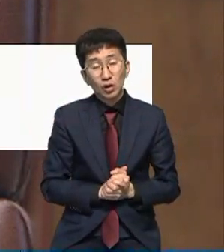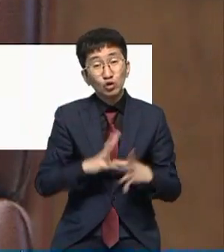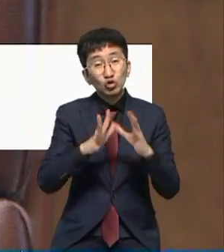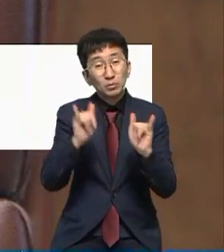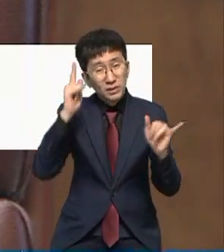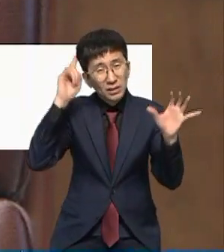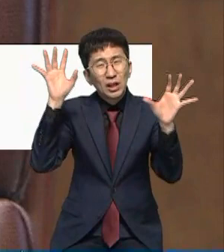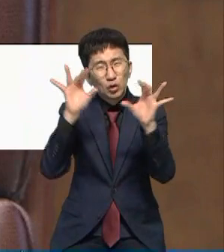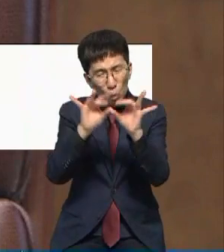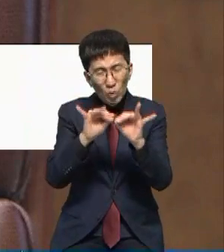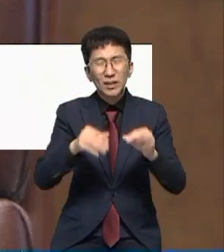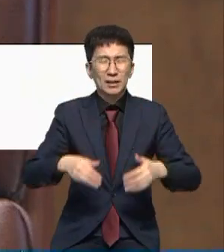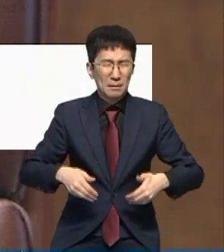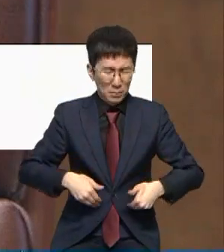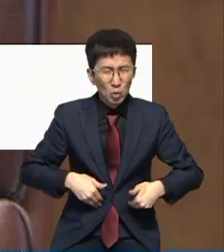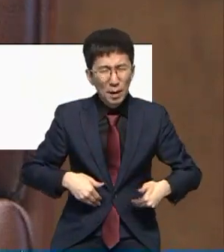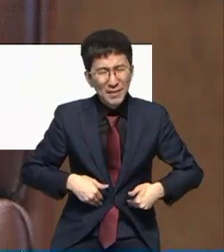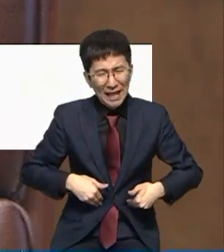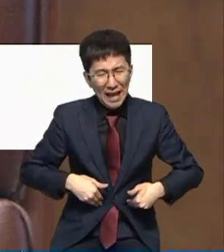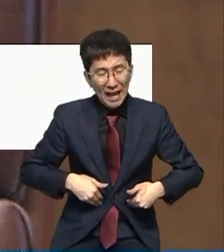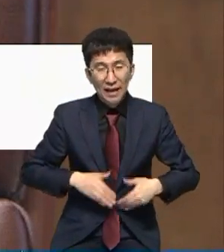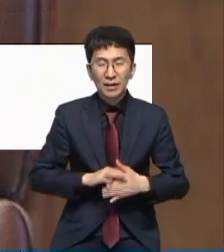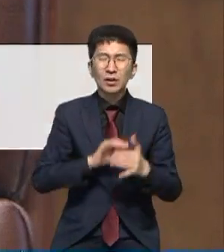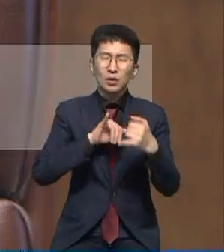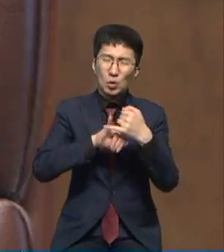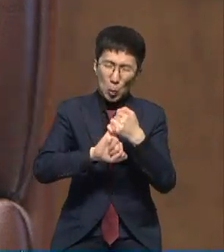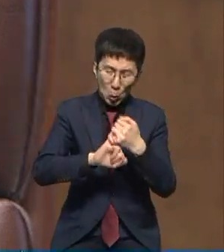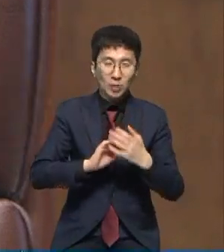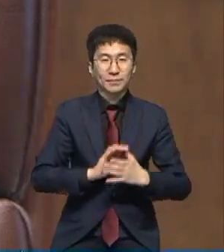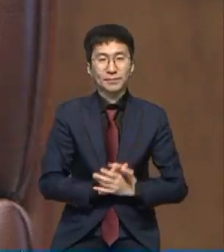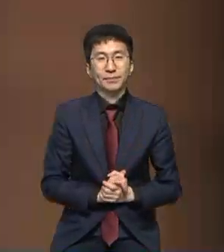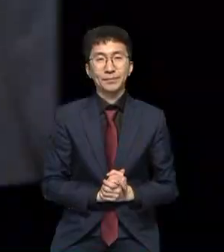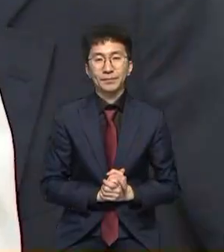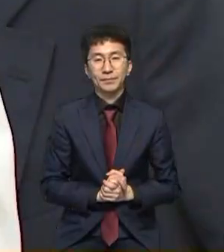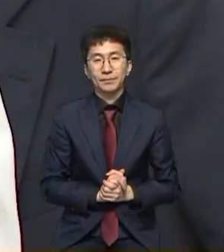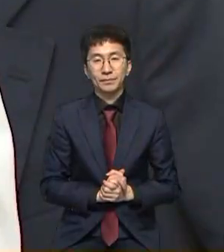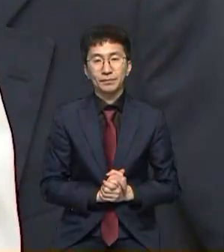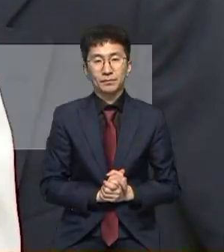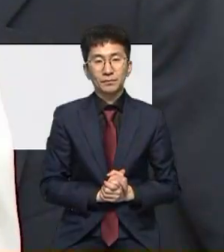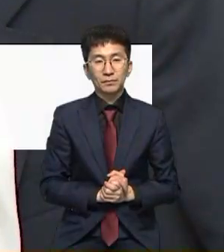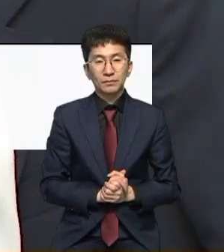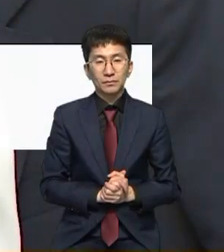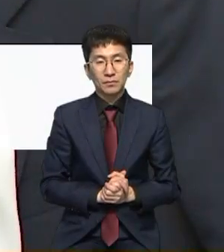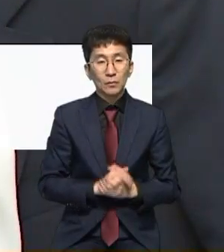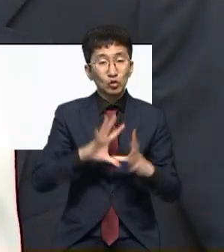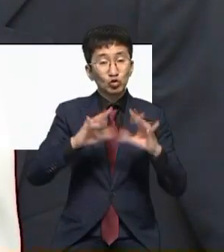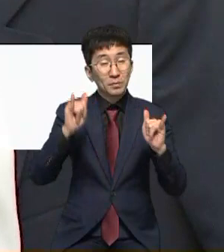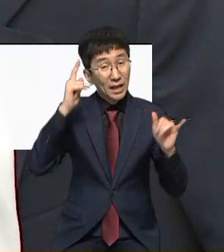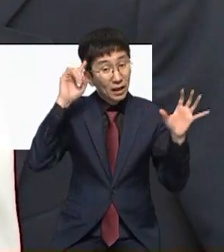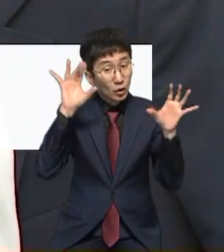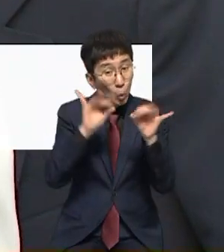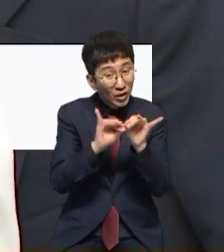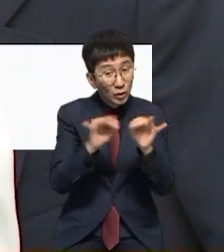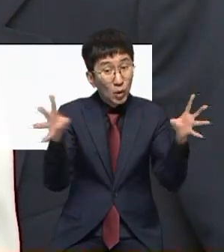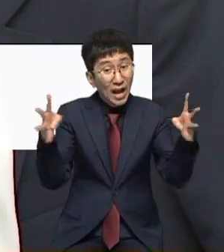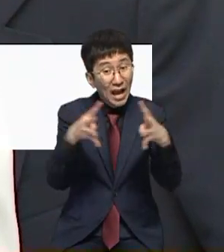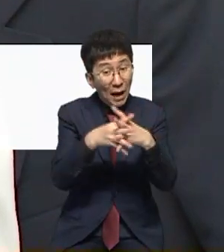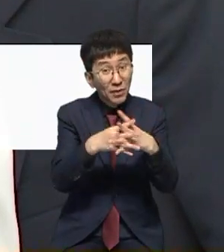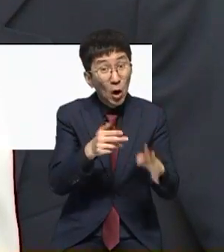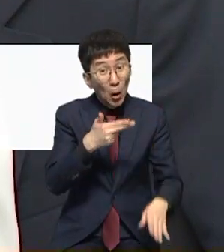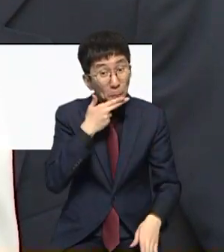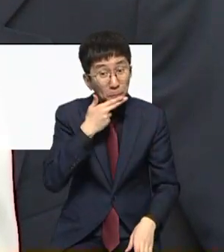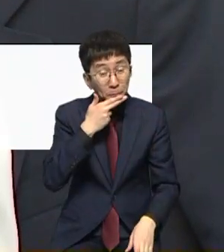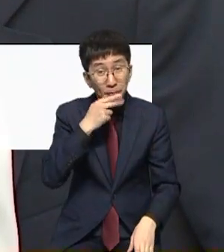반드시 먼저 국민들의 동의를 구해야 하는 문제인 것입니다. 국민의 동의와 사회적 합의